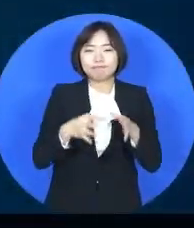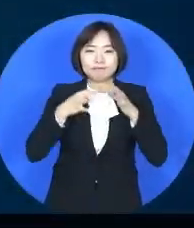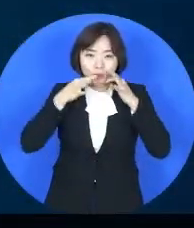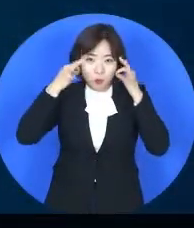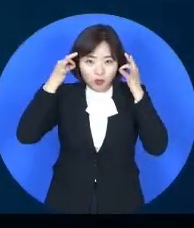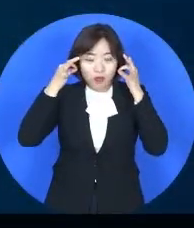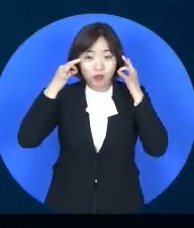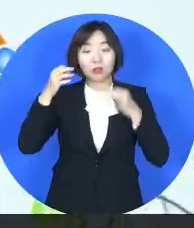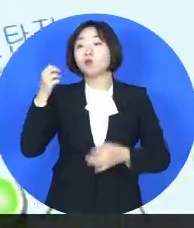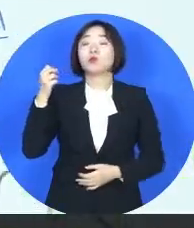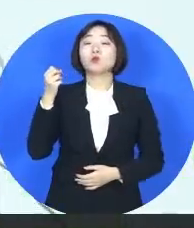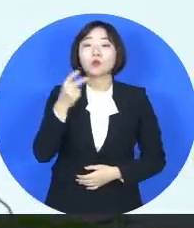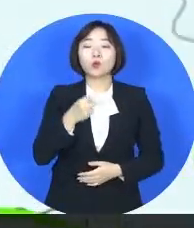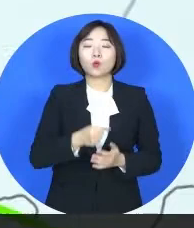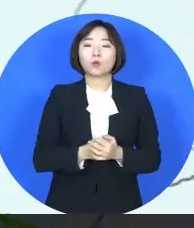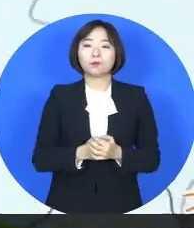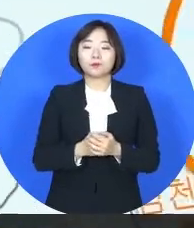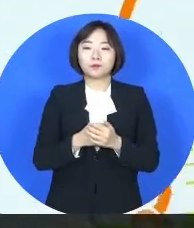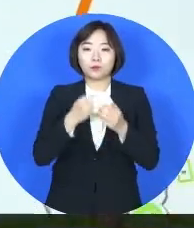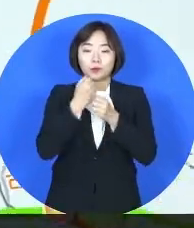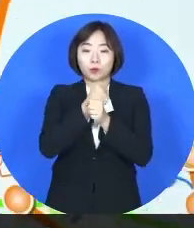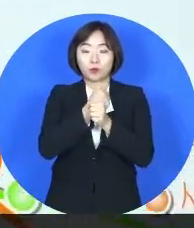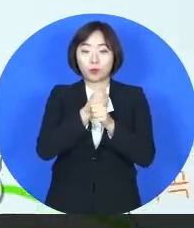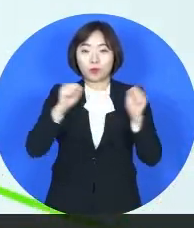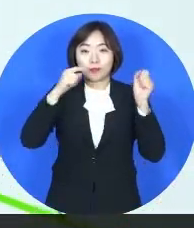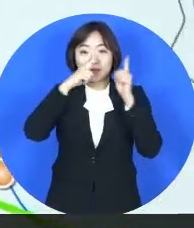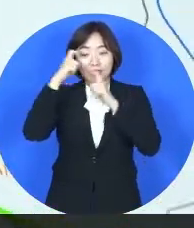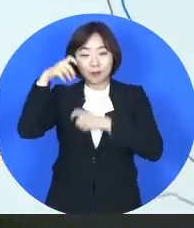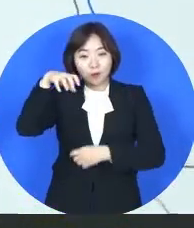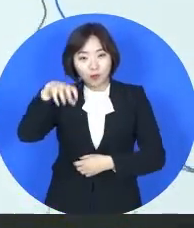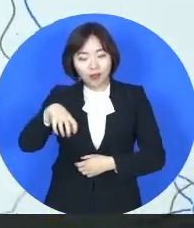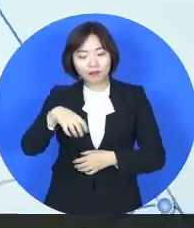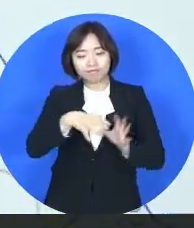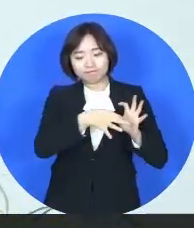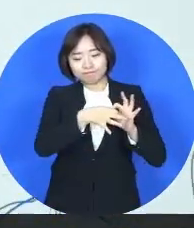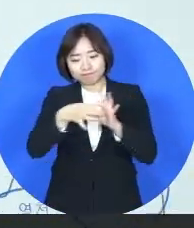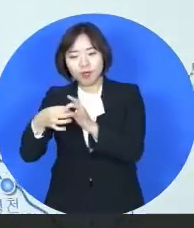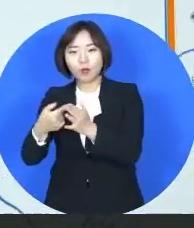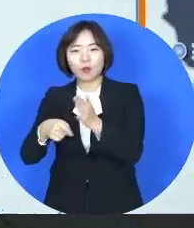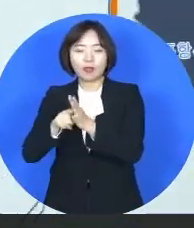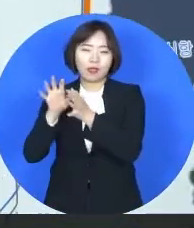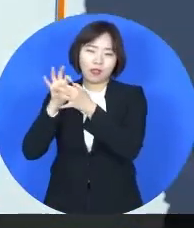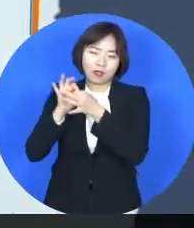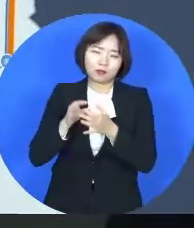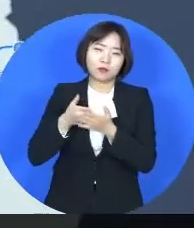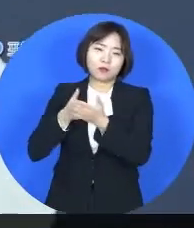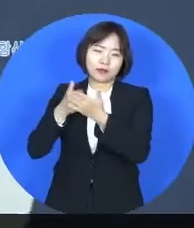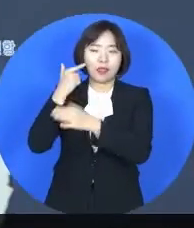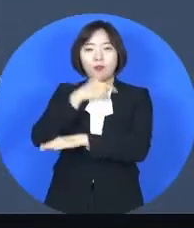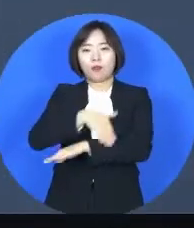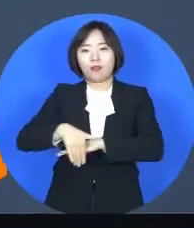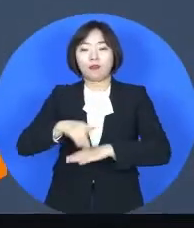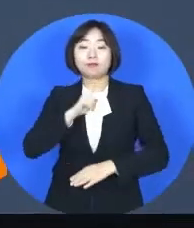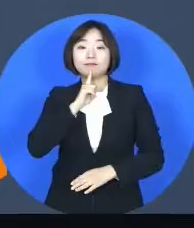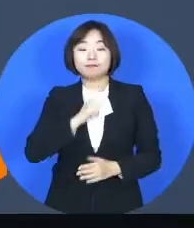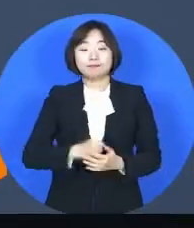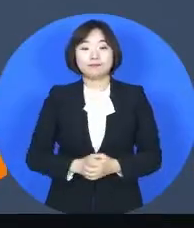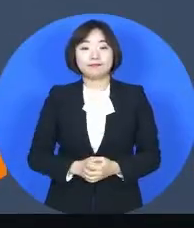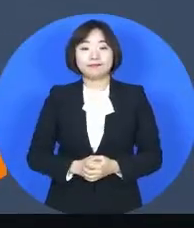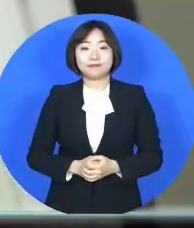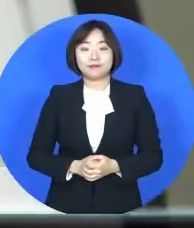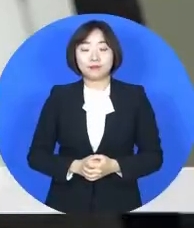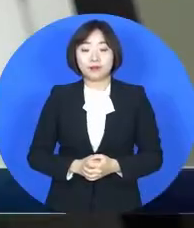노력을 기울일 계획이며 수도권 전철 독립기념관 연장 사업을 위해 시 차원에서 지속적으로 건의할 계획이라고